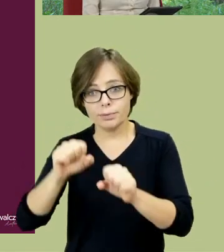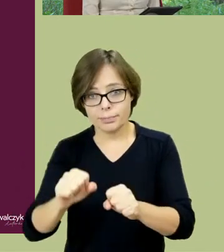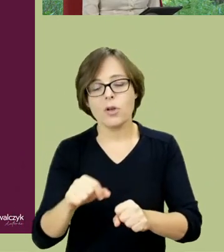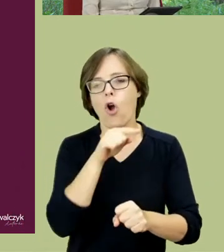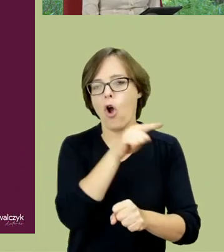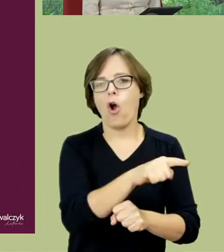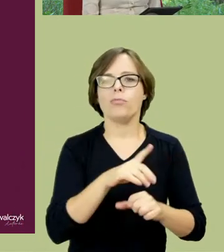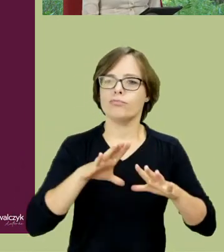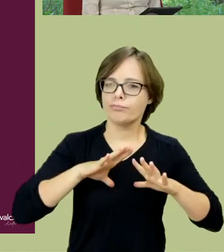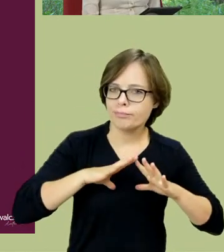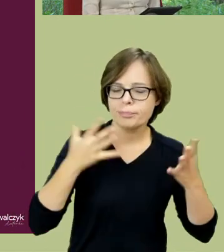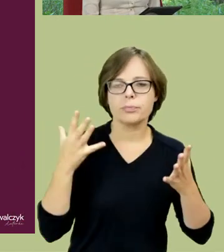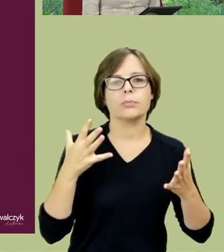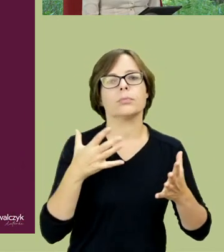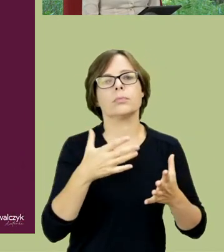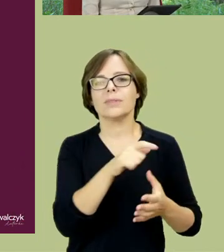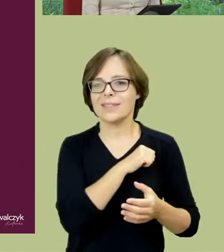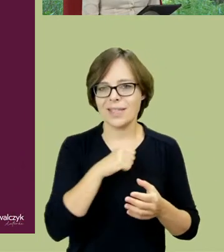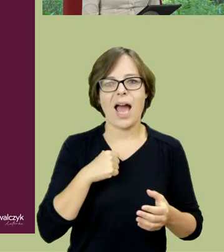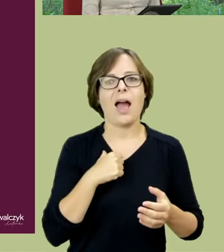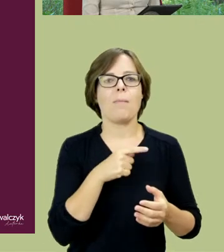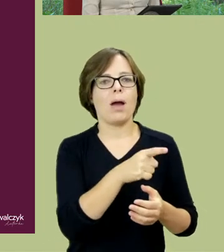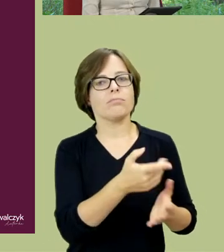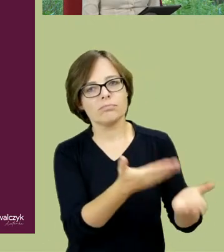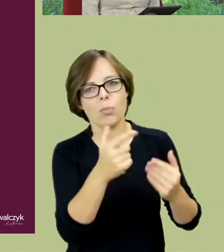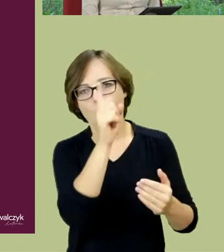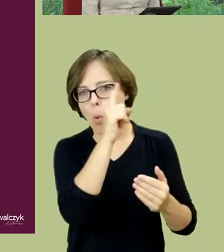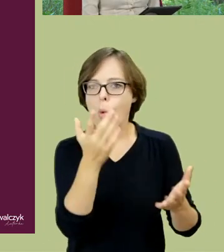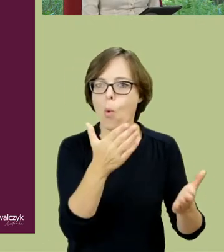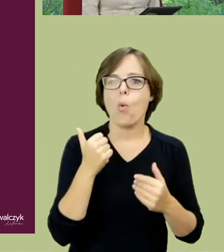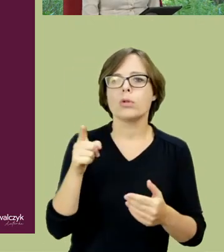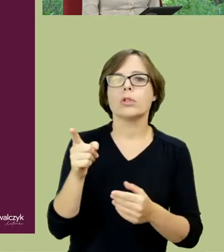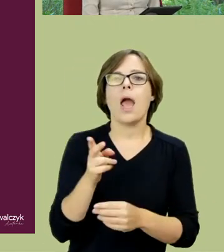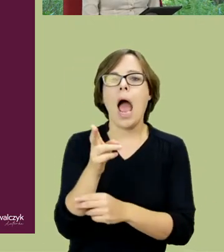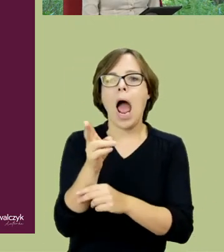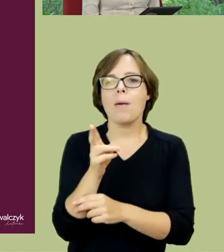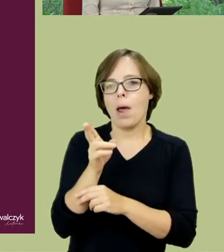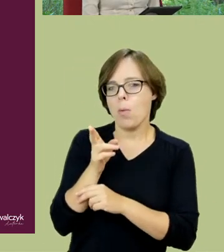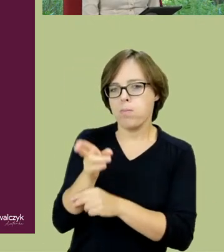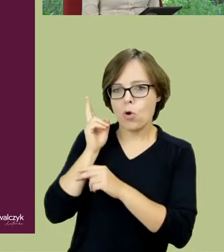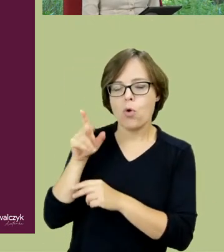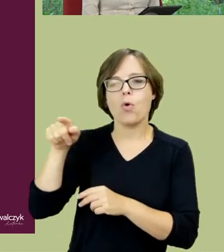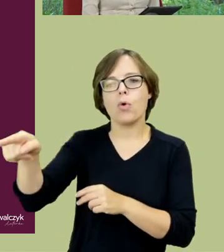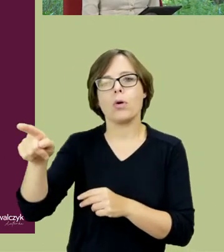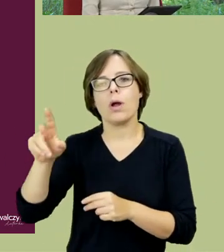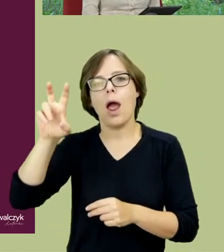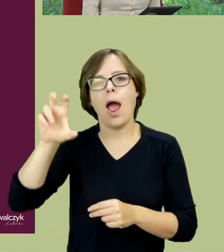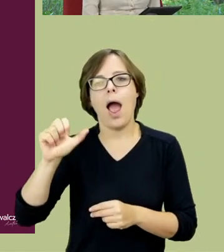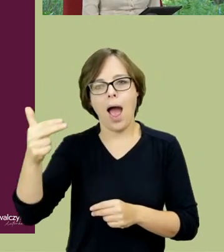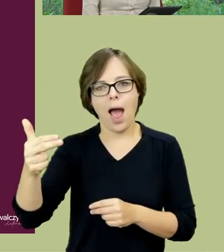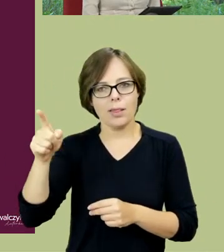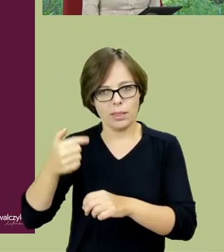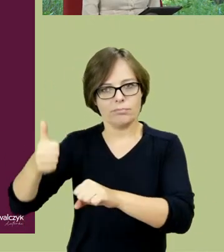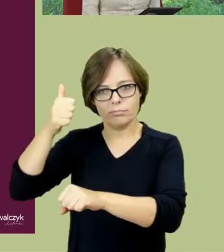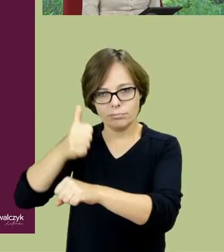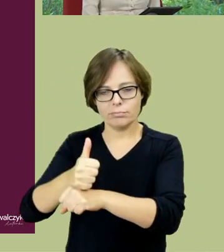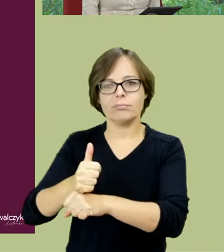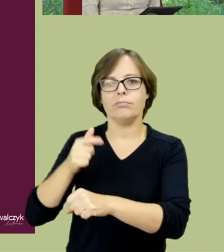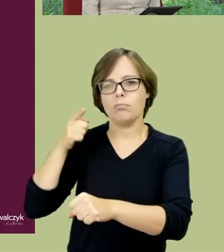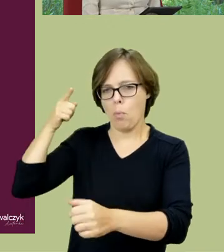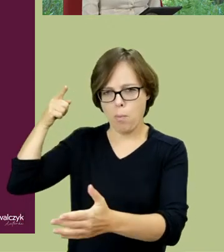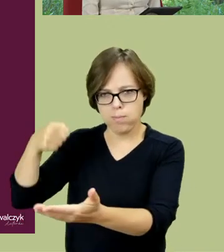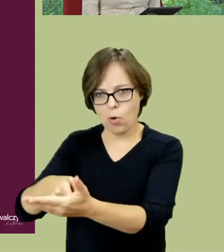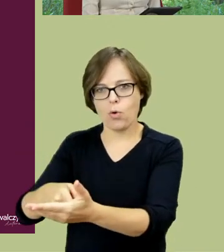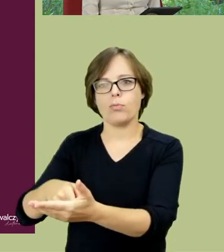na wały i strzelając celnie z armaty prosto w namiot Hana spowodowała dezorientację Tatarów i ich